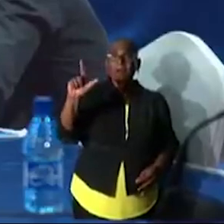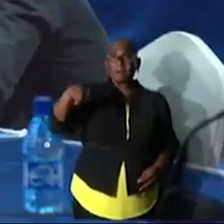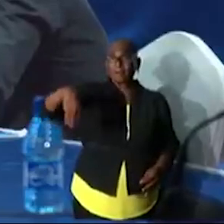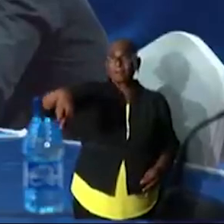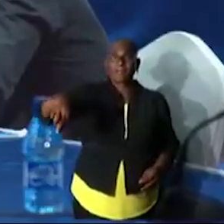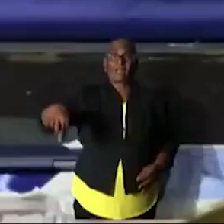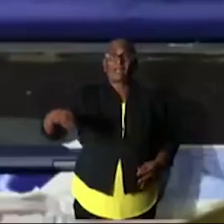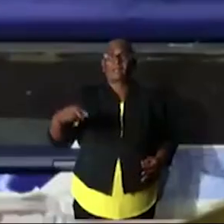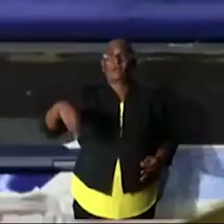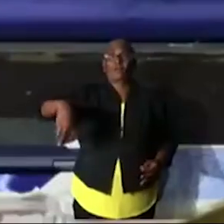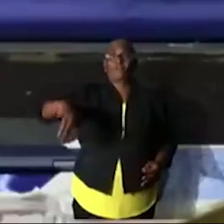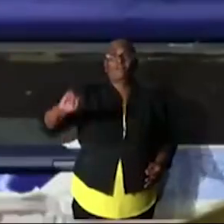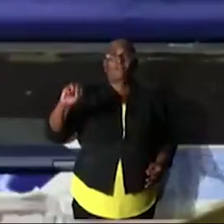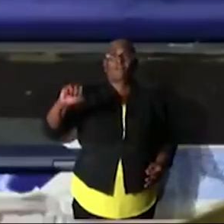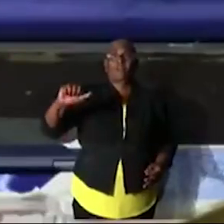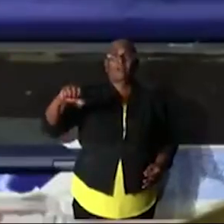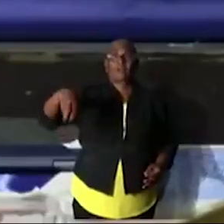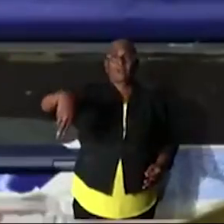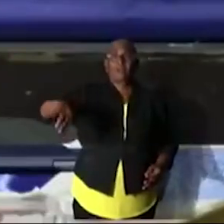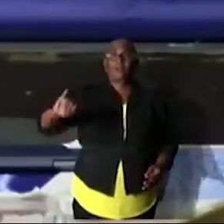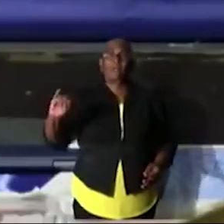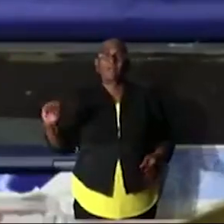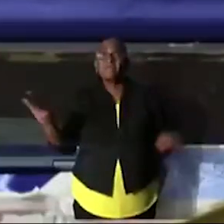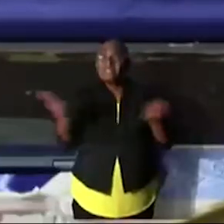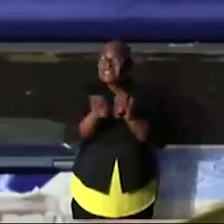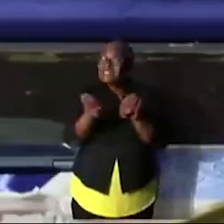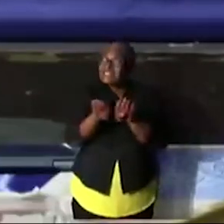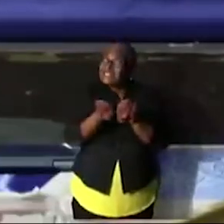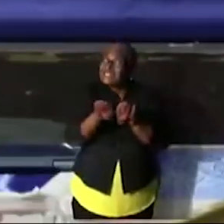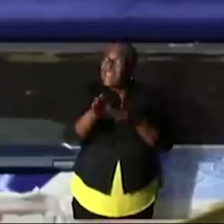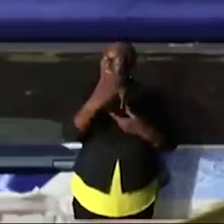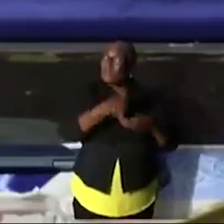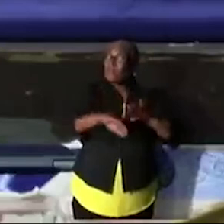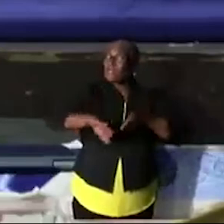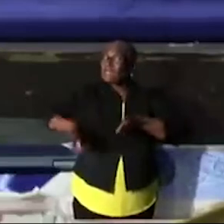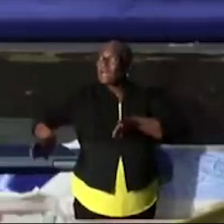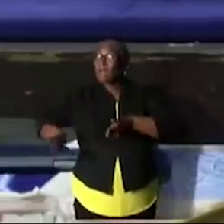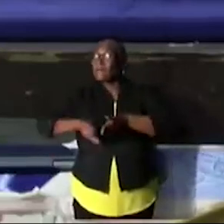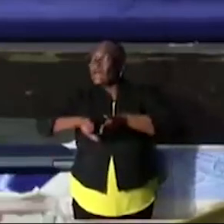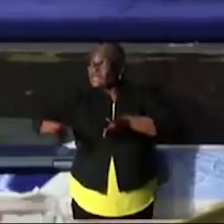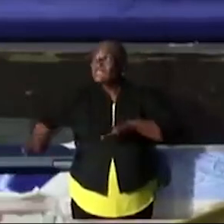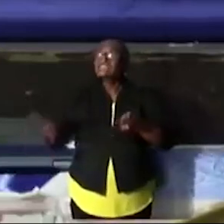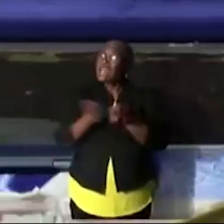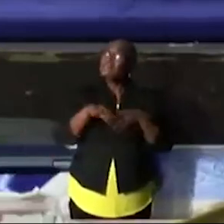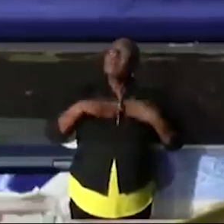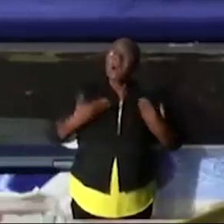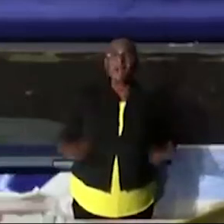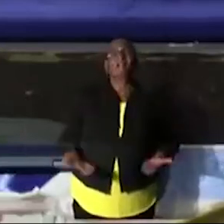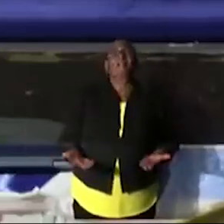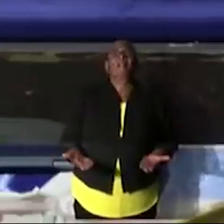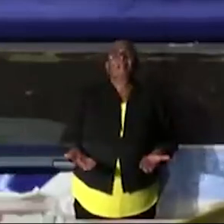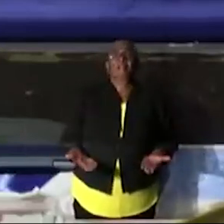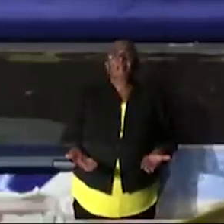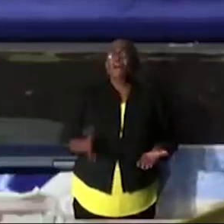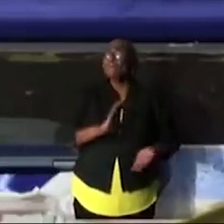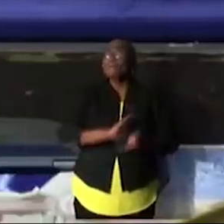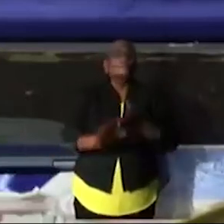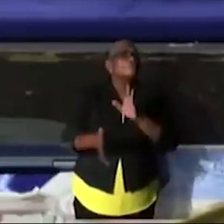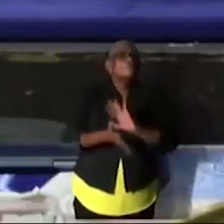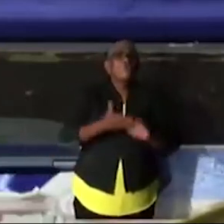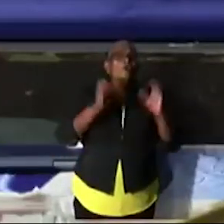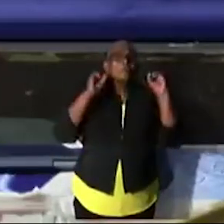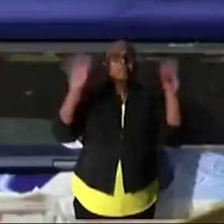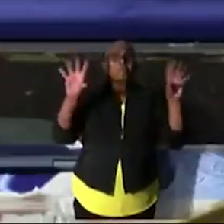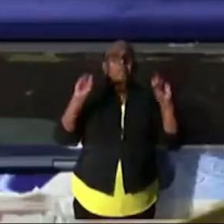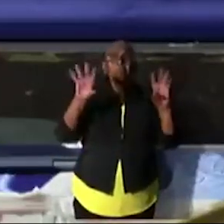Belém komt of Miami in quarantaine gaat op dezelfde manier. Dat hebben we al, dezelfde manier. En er is nooit lawaai